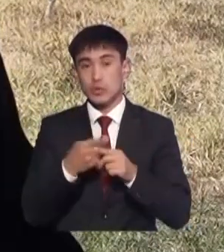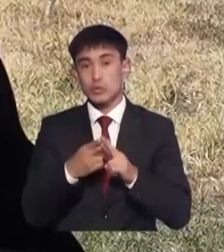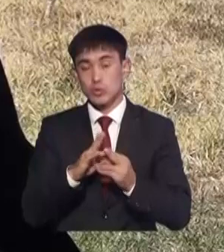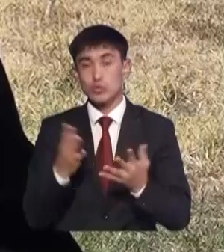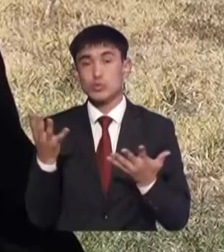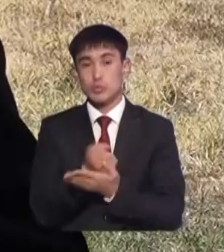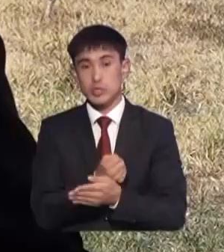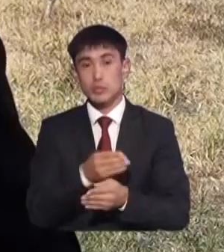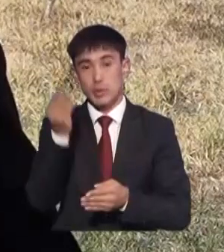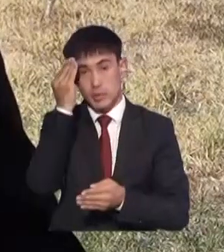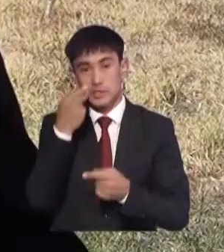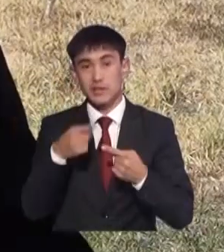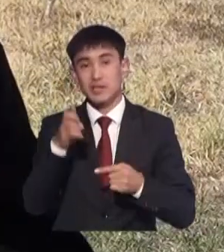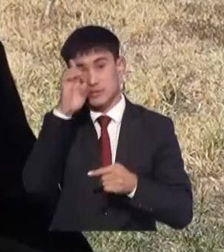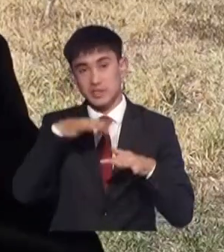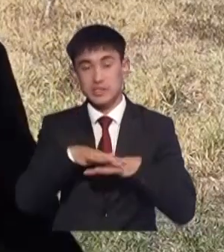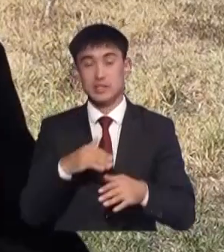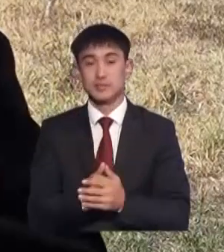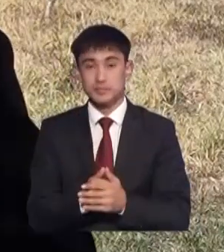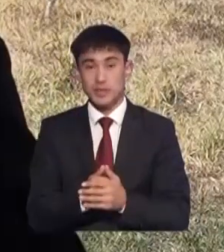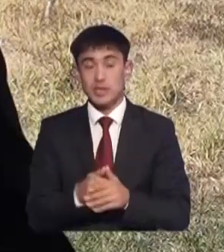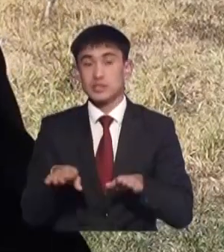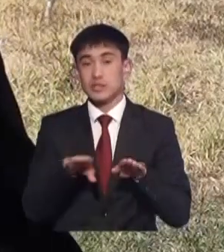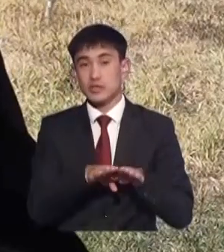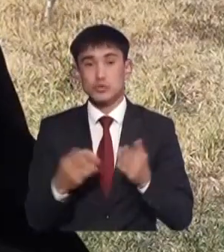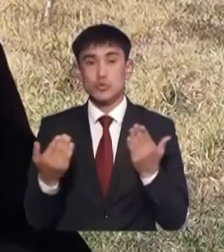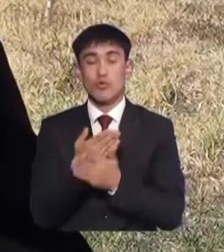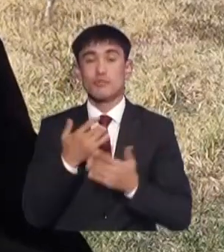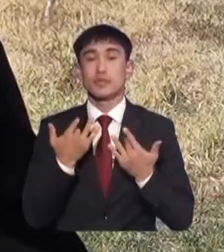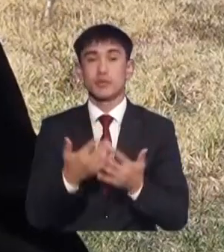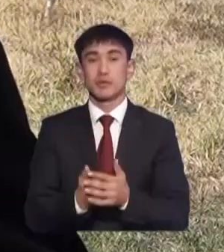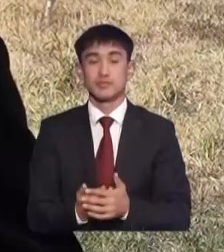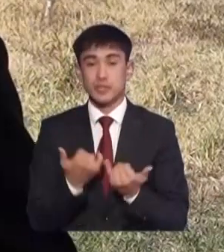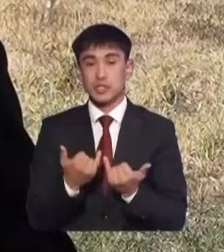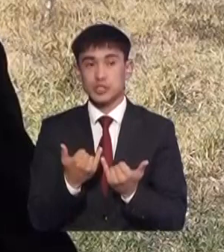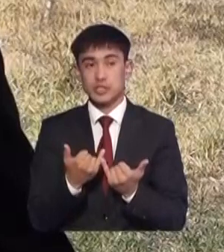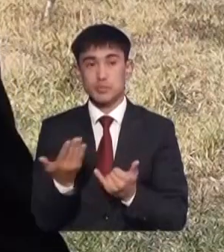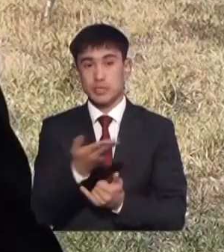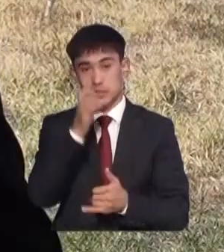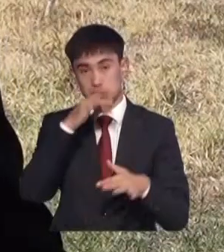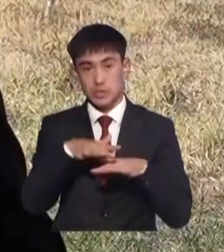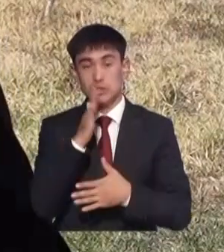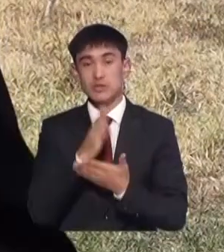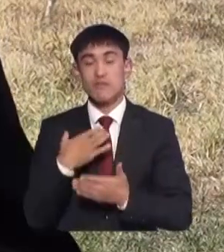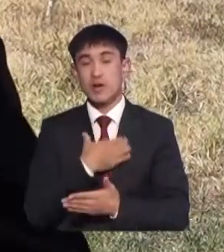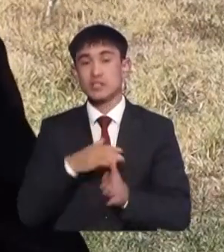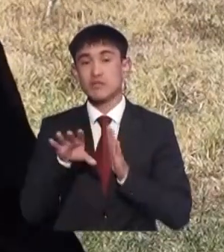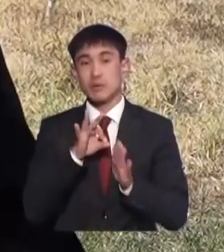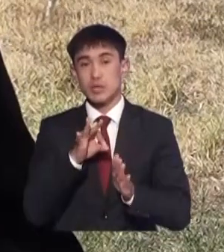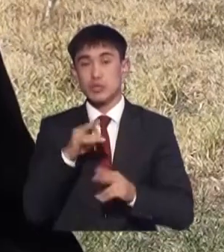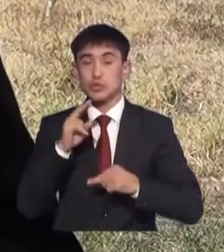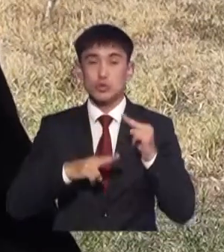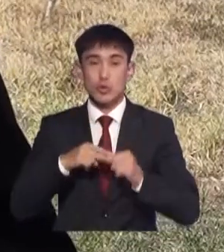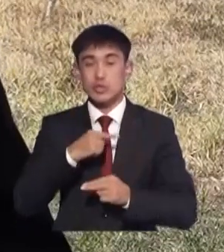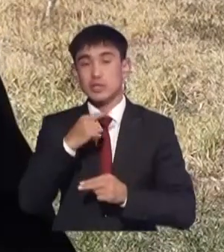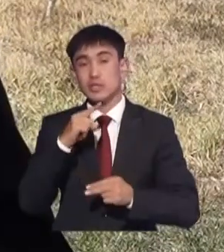уже успешно применяются в развитых странах и соответствуют современным требованиям. Сейчас перед нашей страной стоит важный выбор, строить